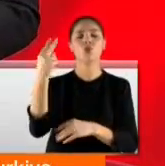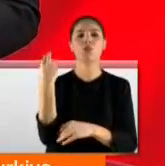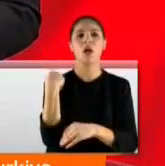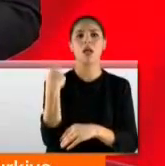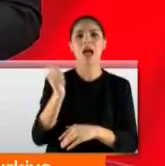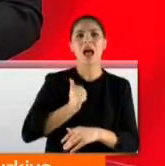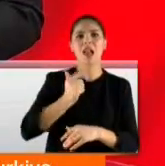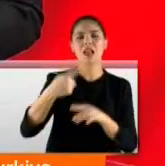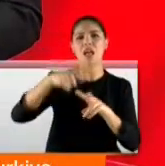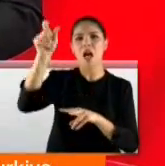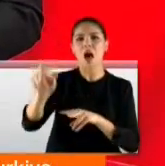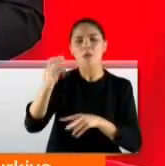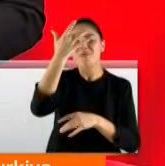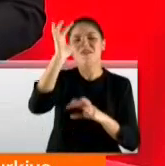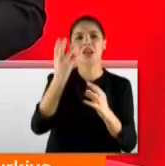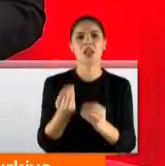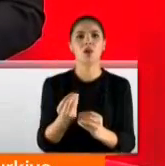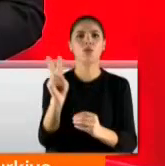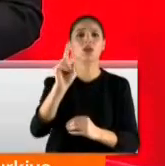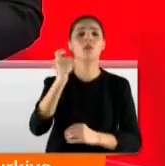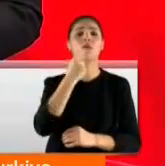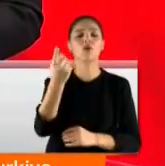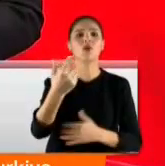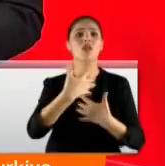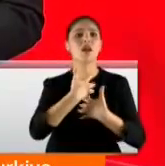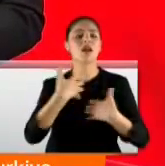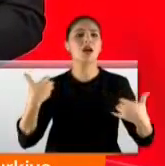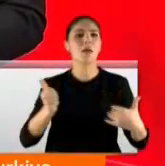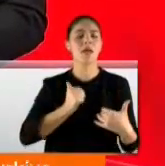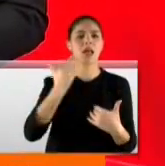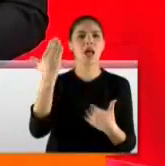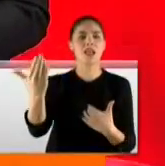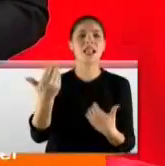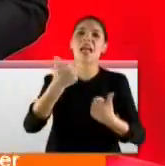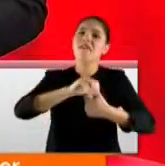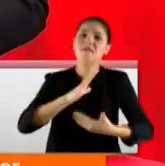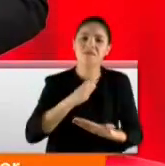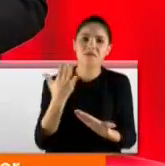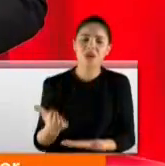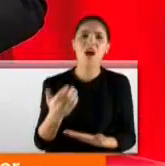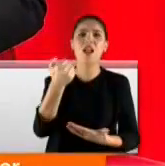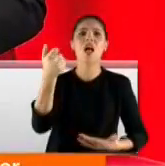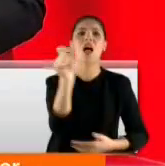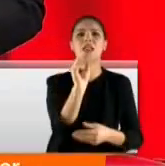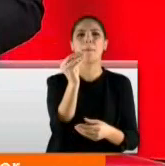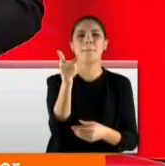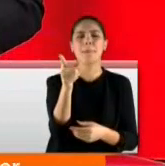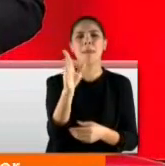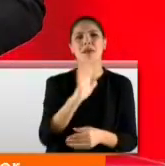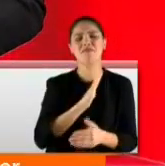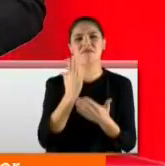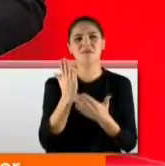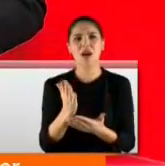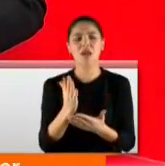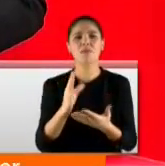Abdurrahman topuksuz şehit düştü 29 yaşındaydı kamera Kahraman askerimiz evliydi ve 6 aylık bir